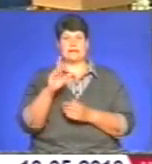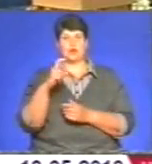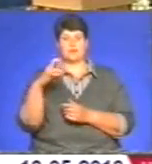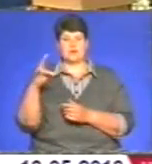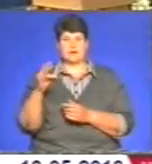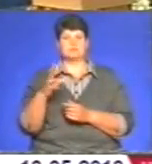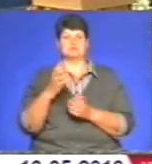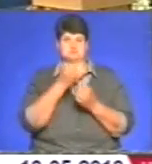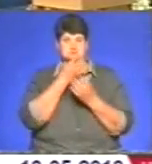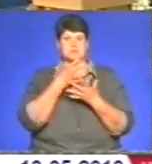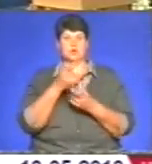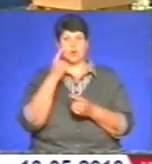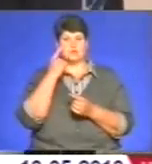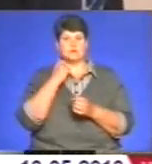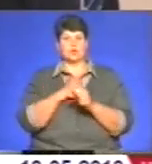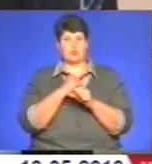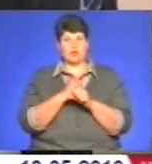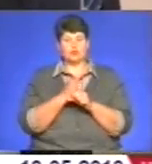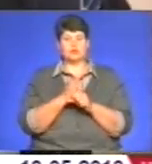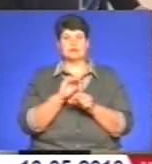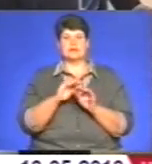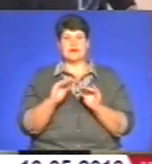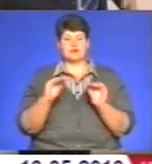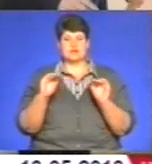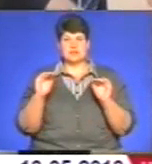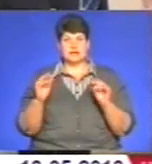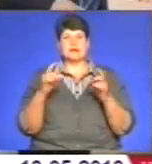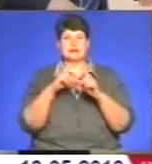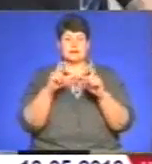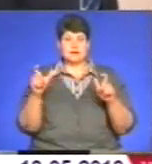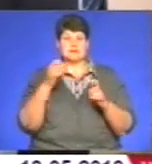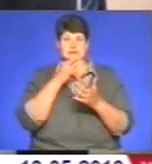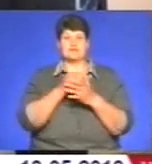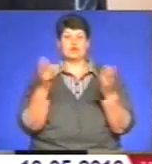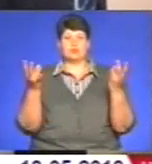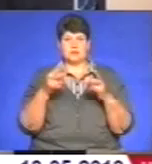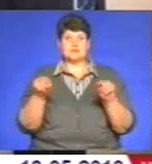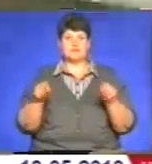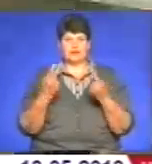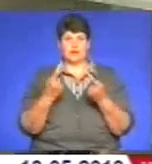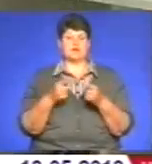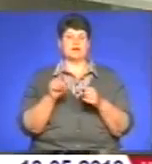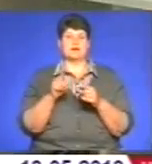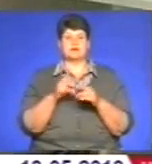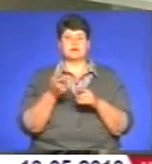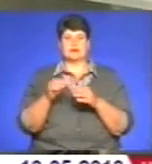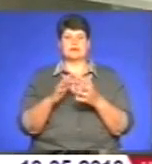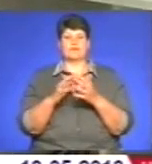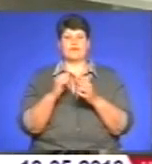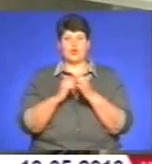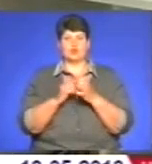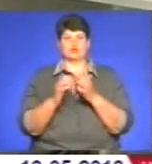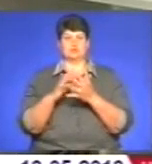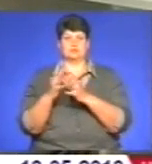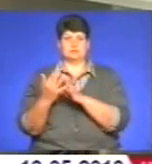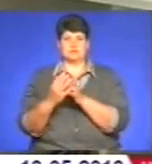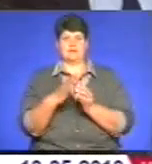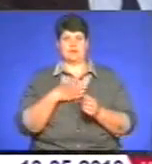позитивно оцінив роботу дитячого садка та наголосив на необхідності створення дошкільних навчальних закладів у кожному населеному пункті нашого